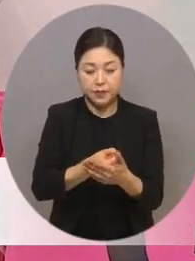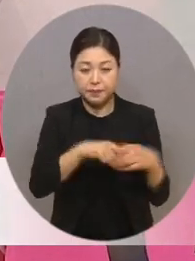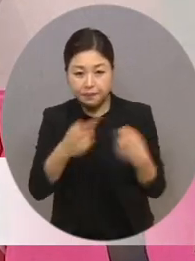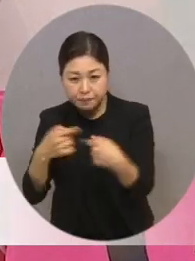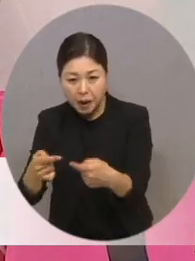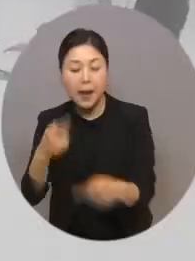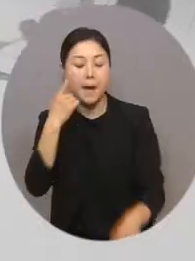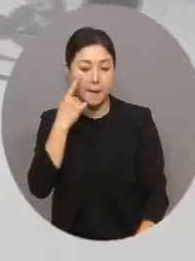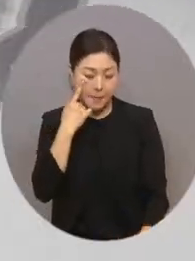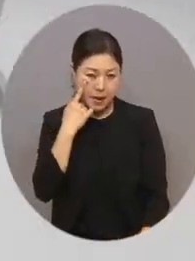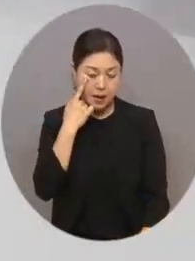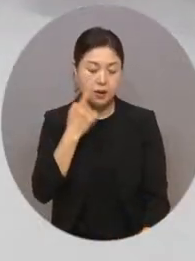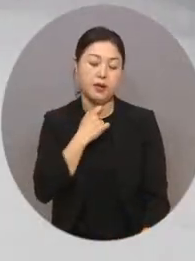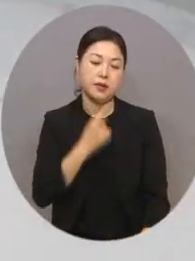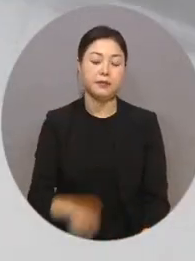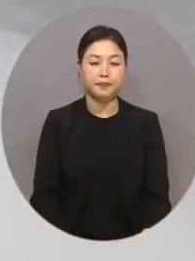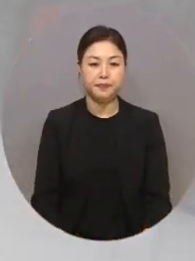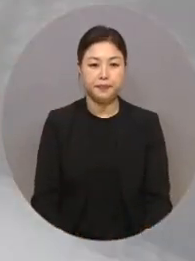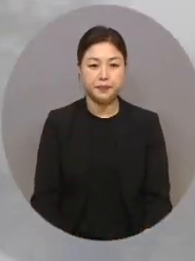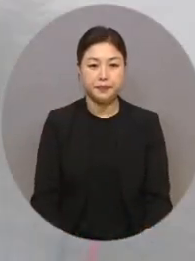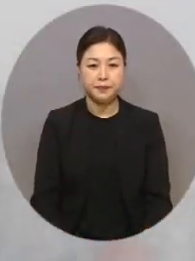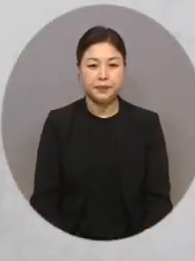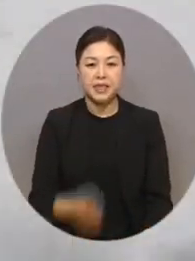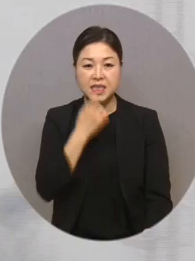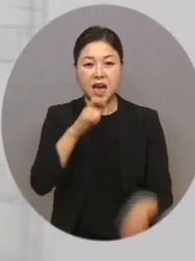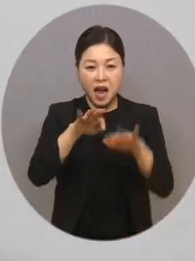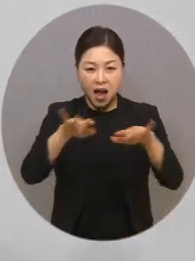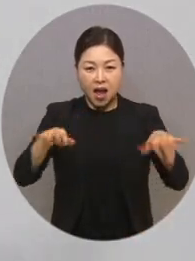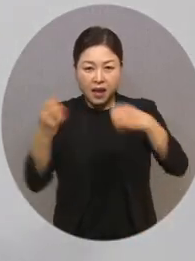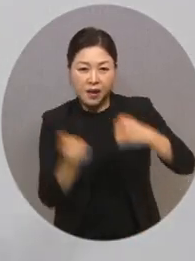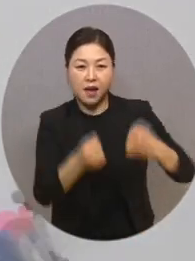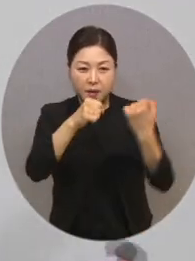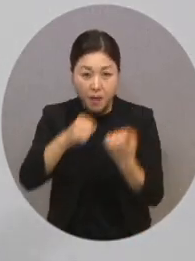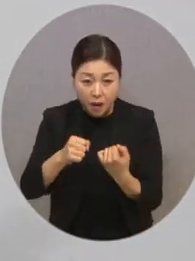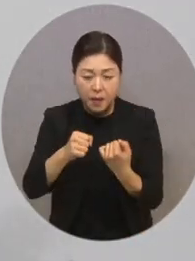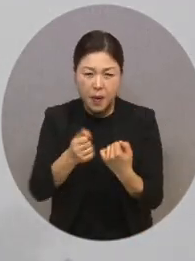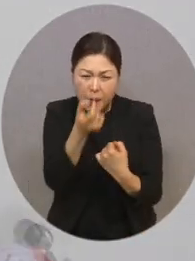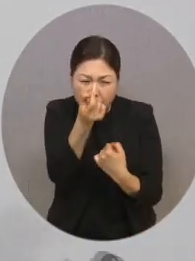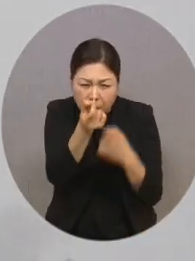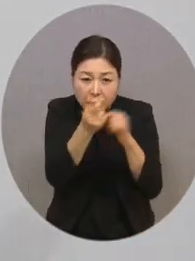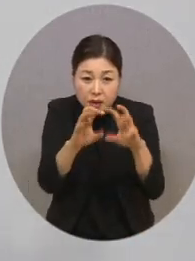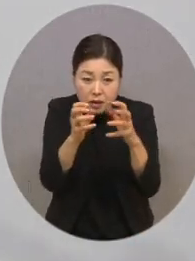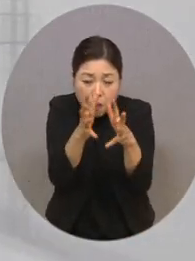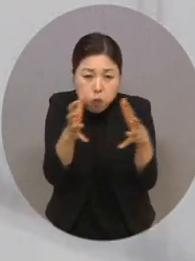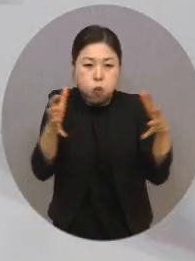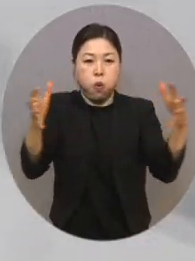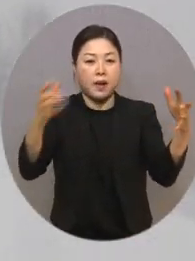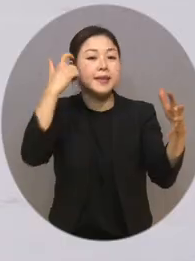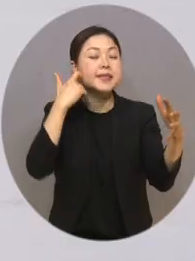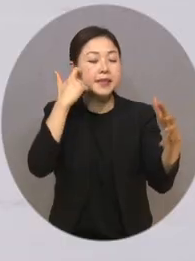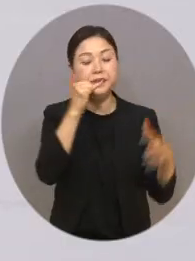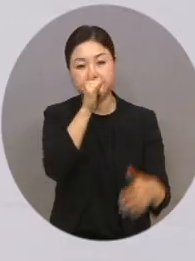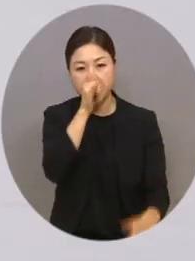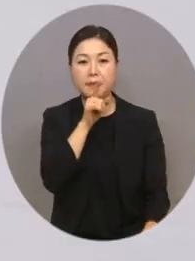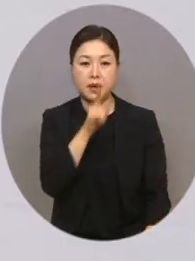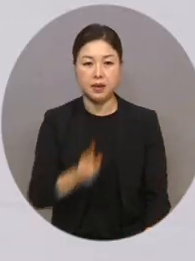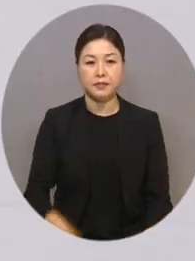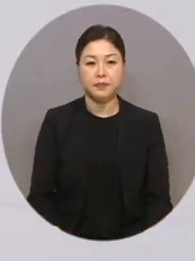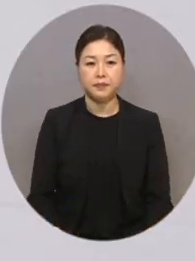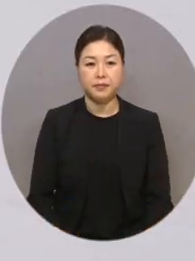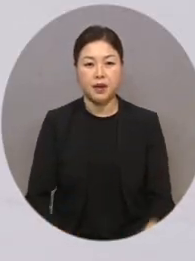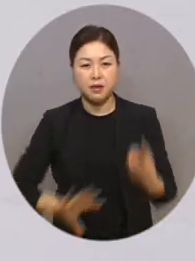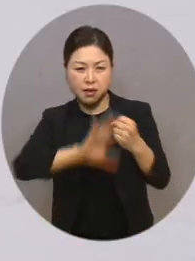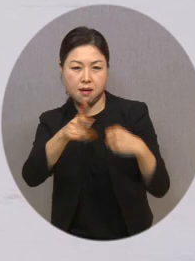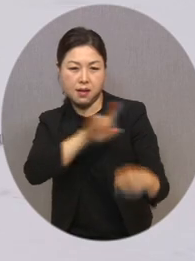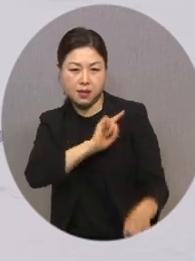도전해보셨으면 좋겠습니다. 눈밭을 달리면 바늘구멍 크기였던 세상이 커진다는 최사라 선수. 세계 최고